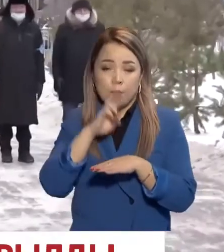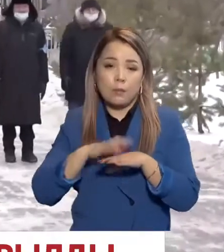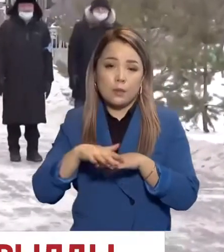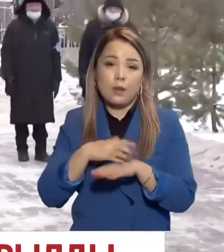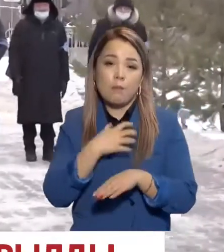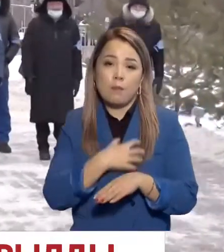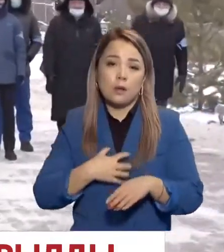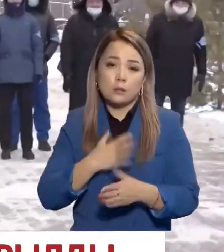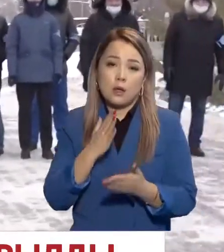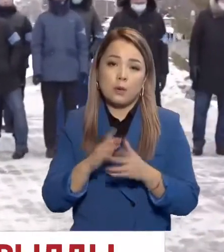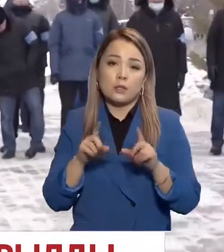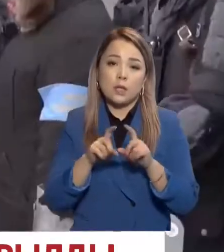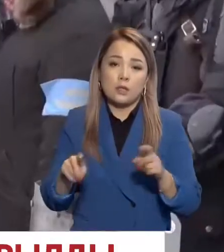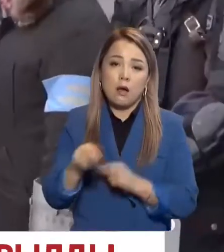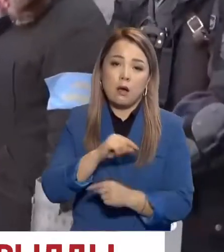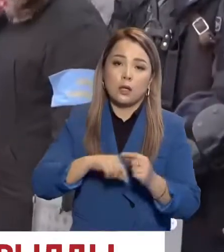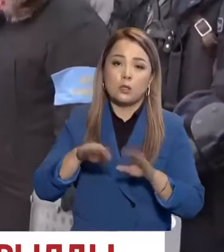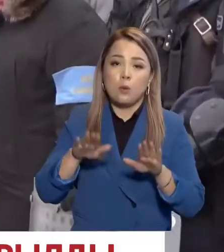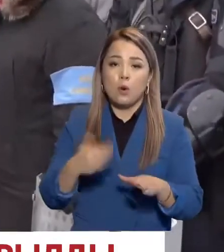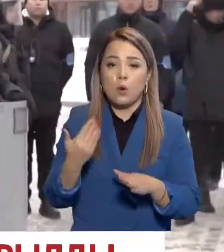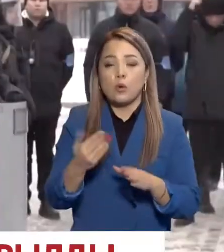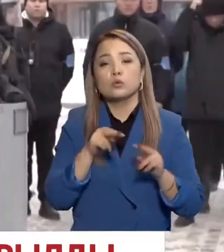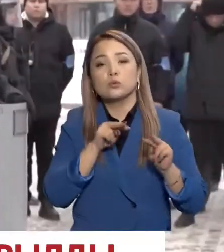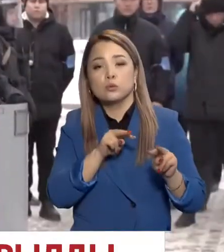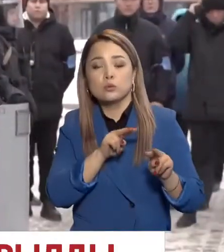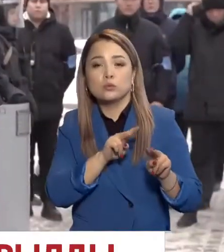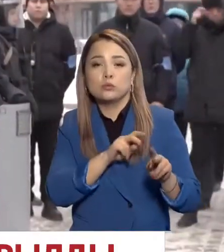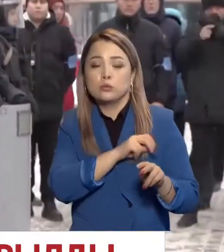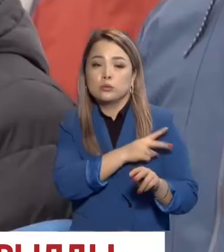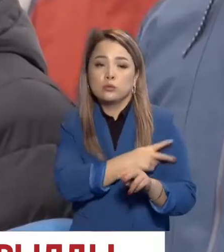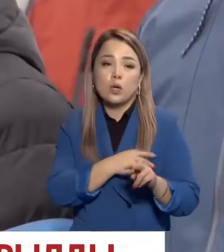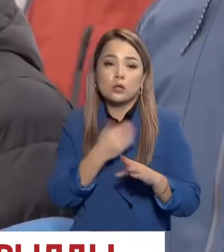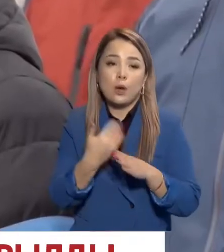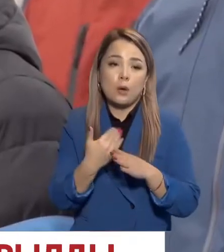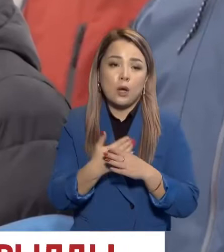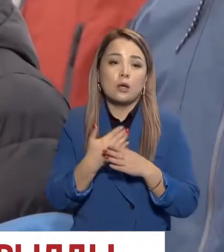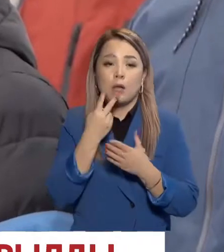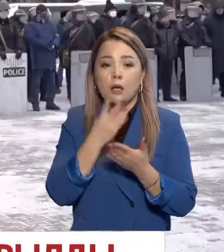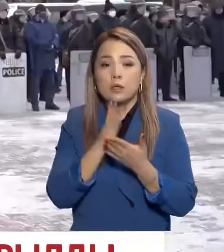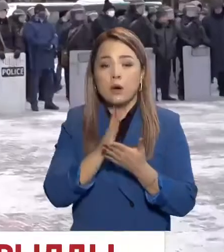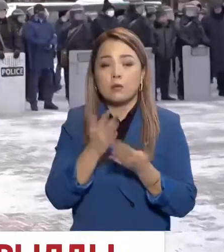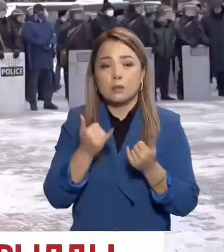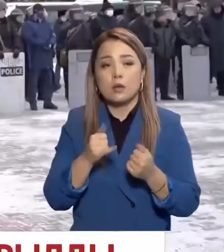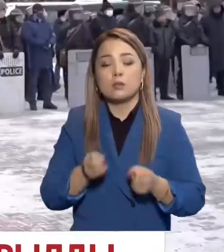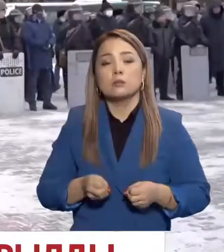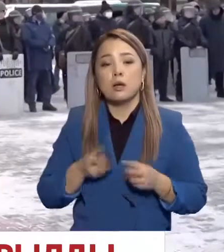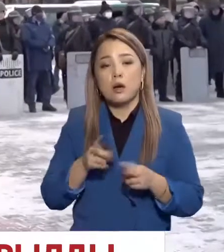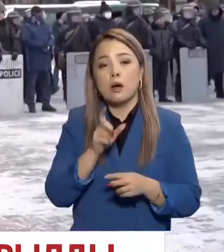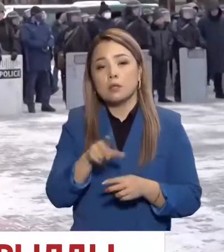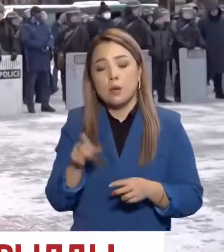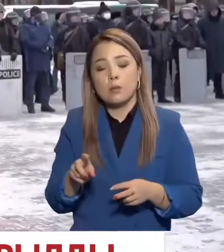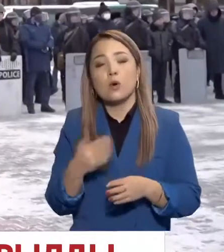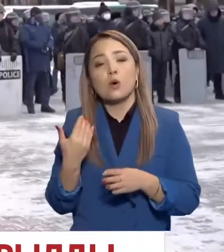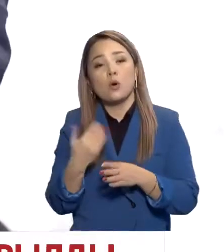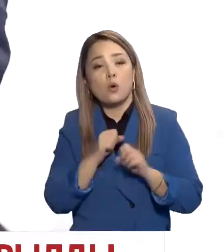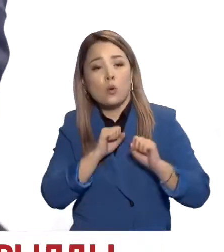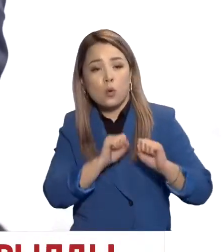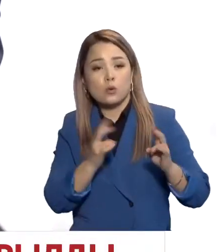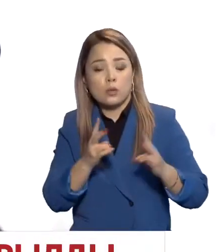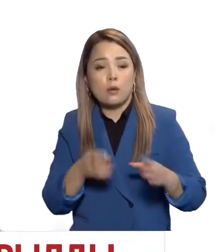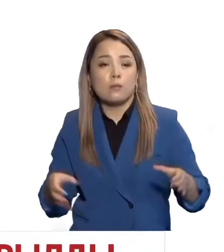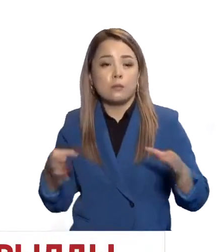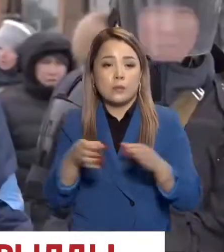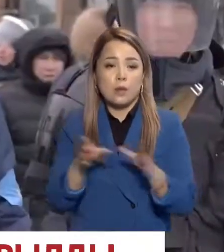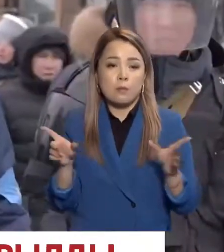бар нысандарды, кәсіпорындарды күзетуге көмектесуде. Азаматтар елді лаңкестерден қорғау үшін тұрғындарды бірлікке үндеп күш